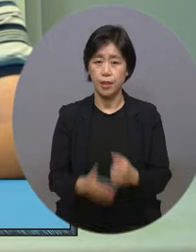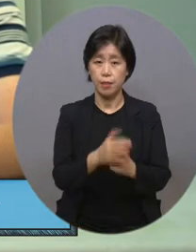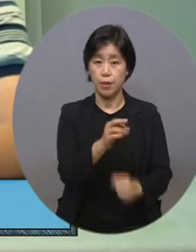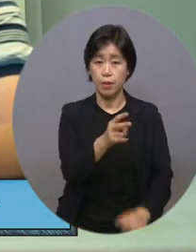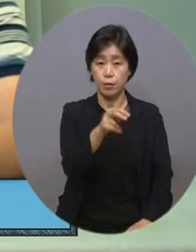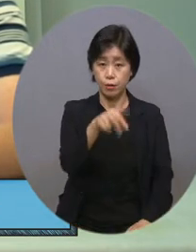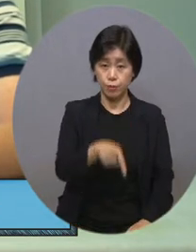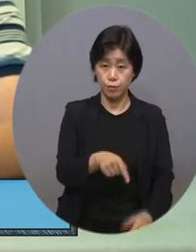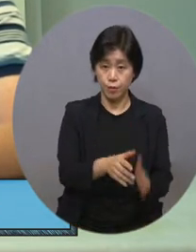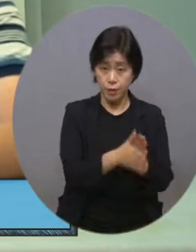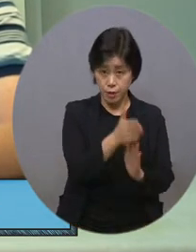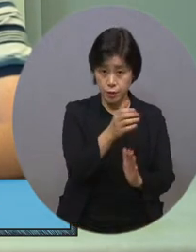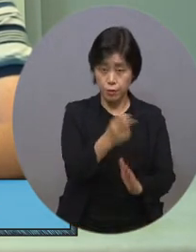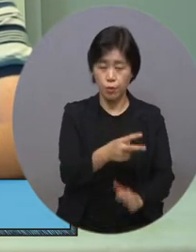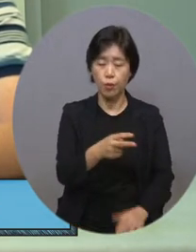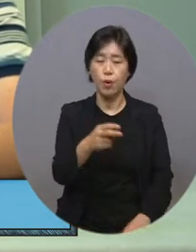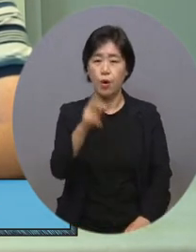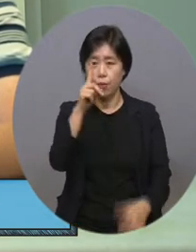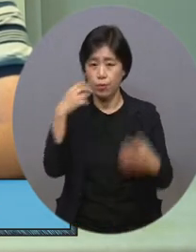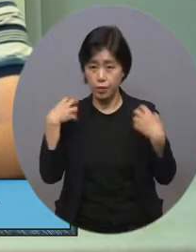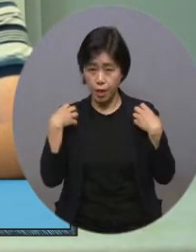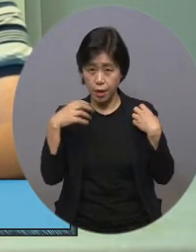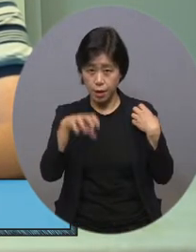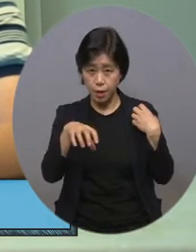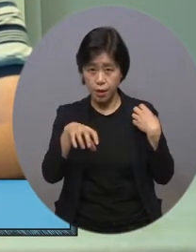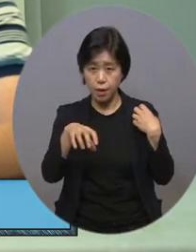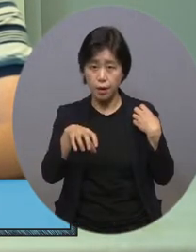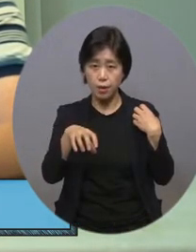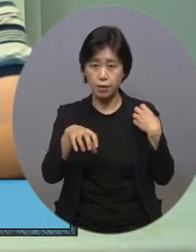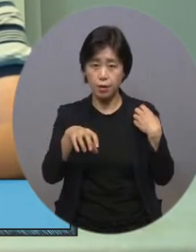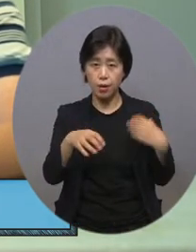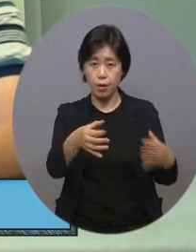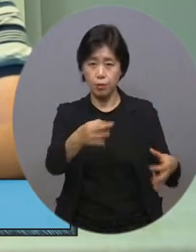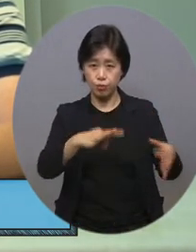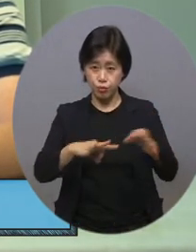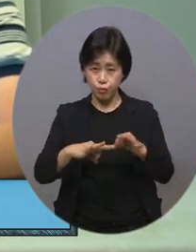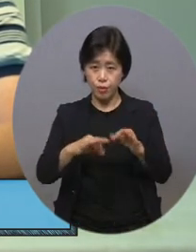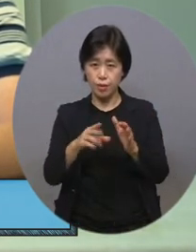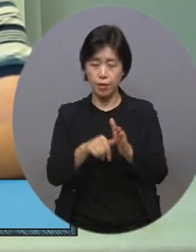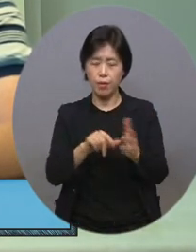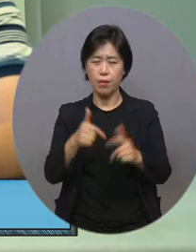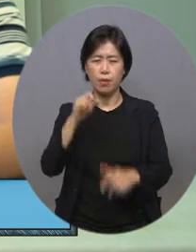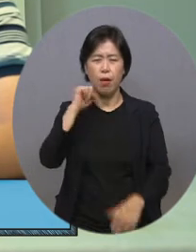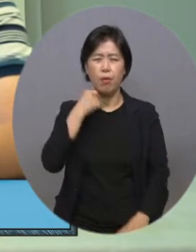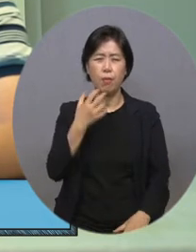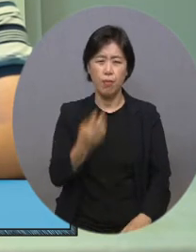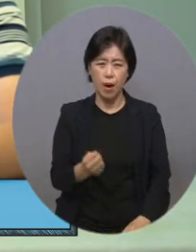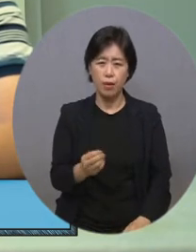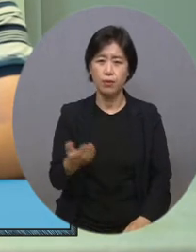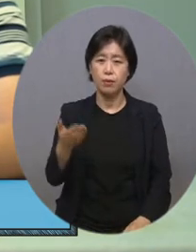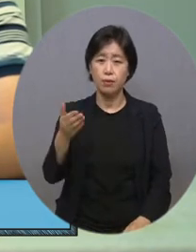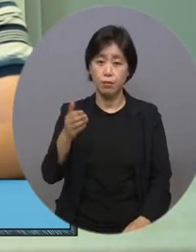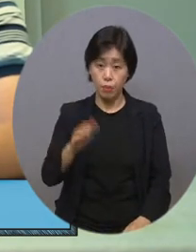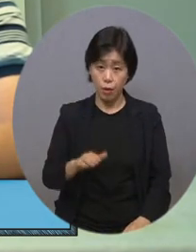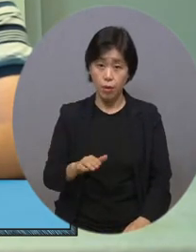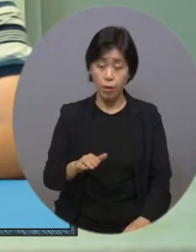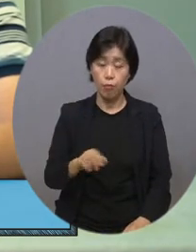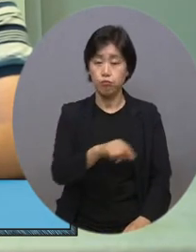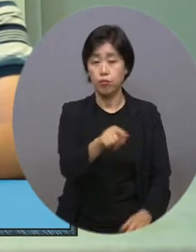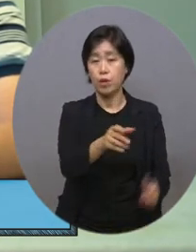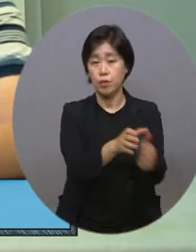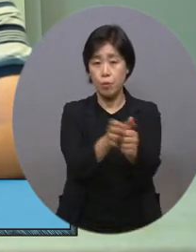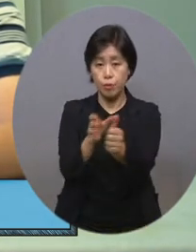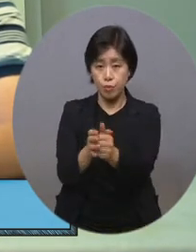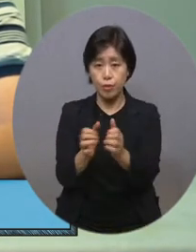여주시 그리고 지역 난방공사 같은 경우는 출자를 하는 데 있어서 여러 가지 어려움이 있었는데 그런 부분도 담당하시는